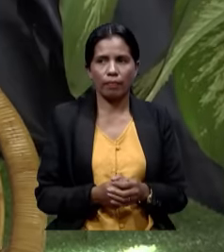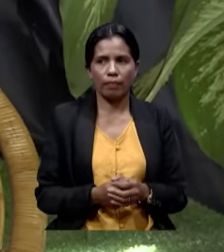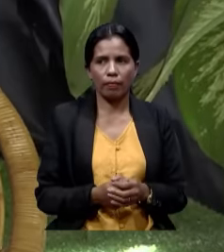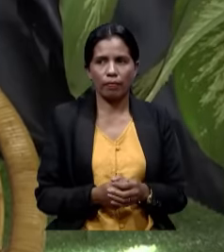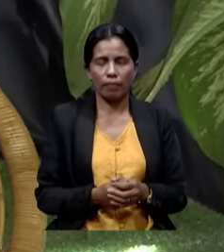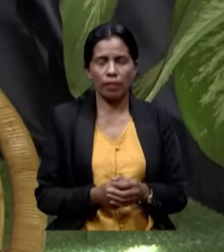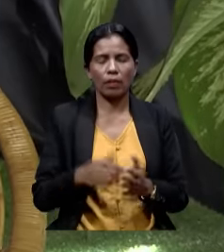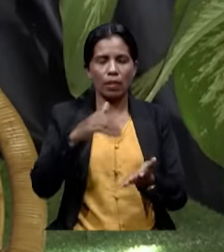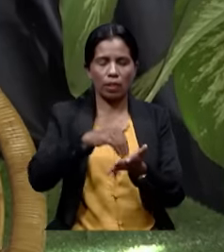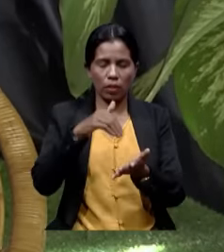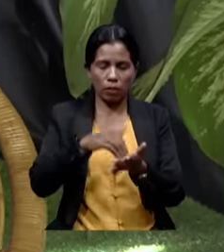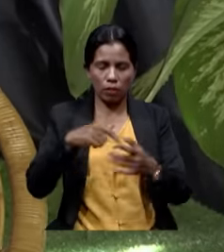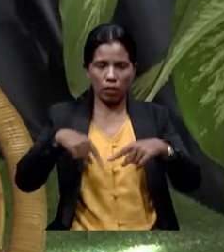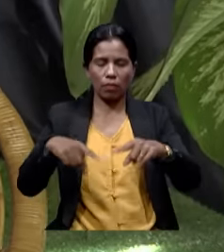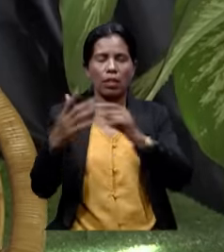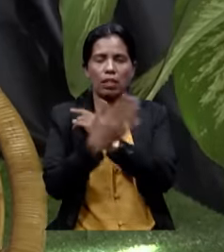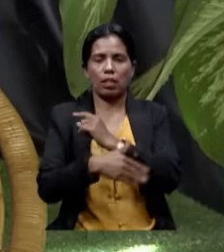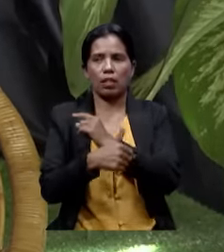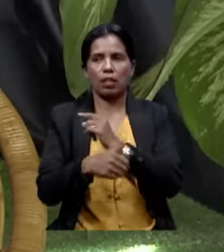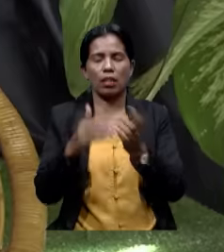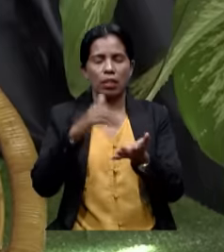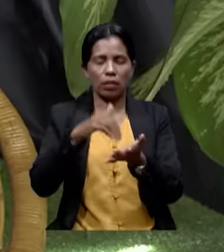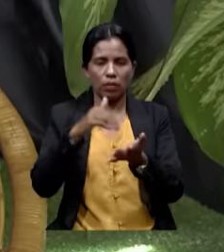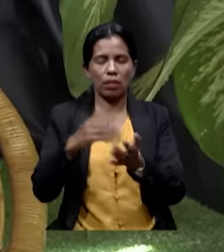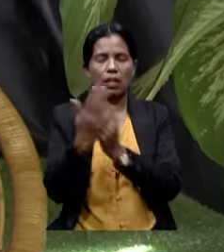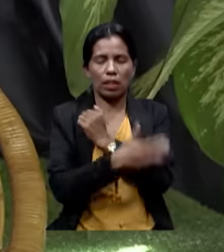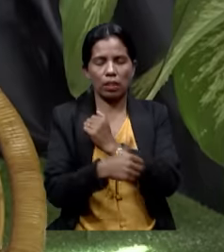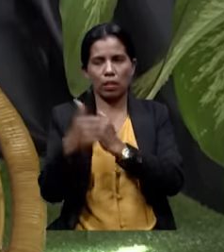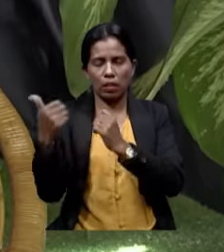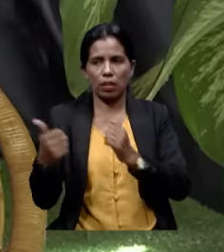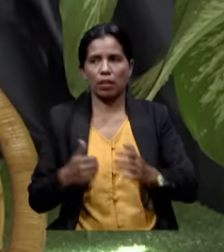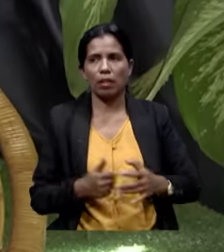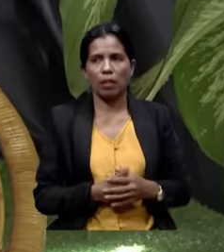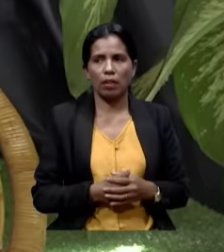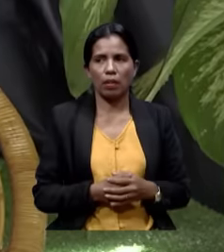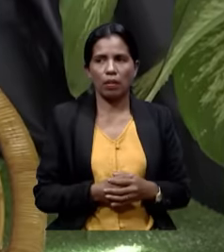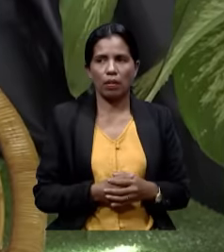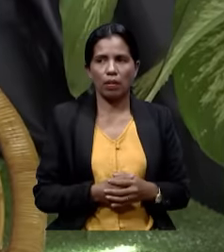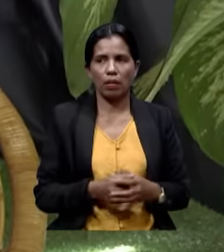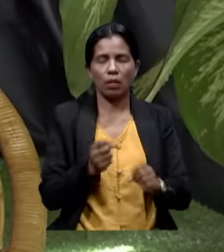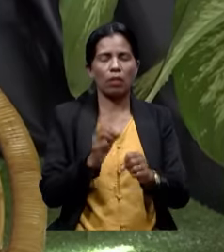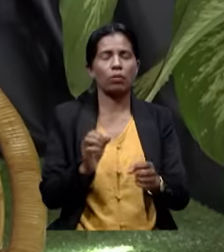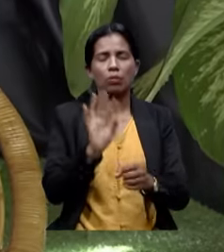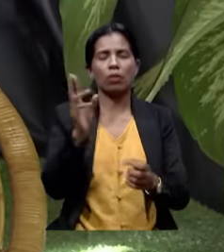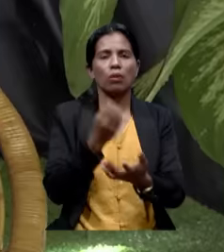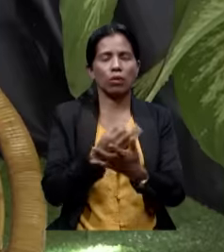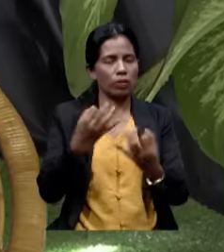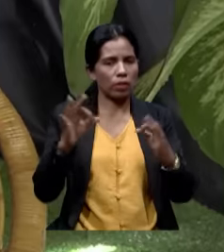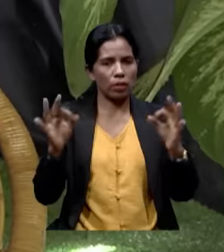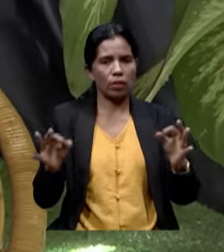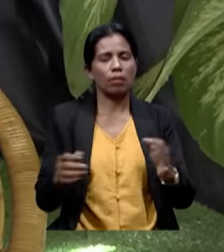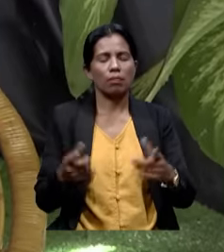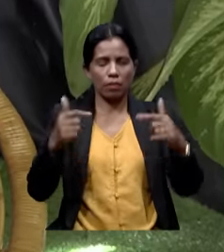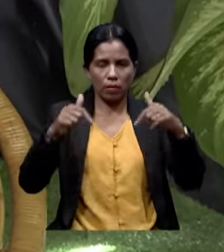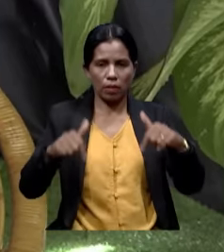Ba estudu badiu, ya, ba estudu banding, ya railiur mai be ne halo osang hotu de, nufing